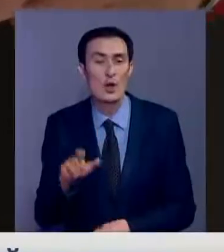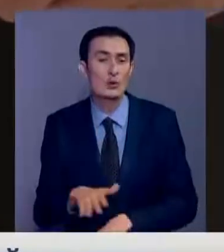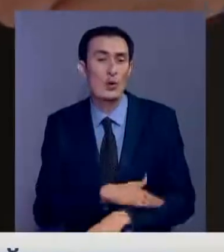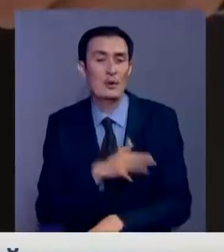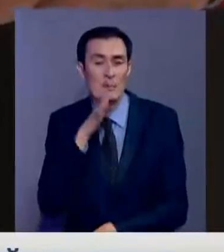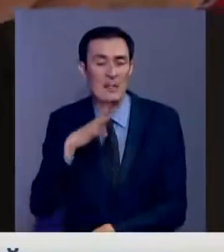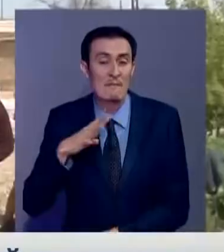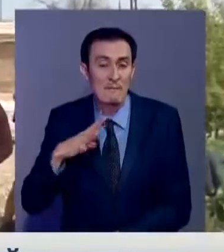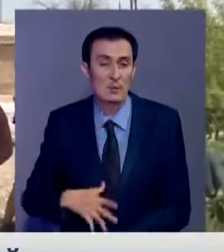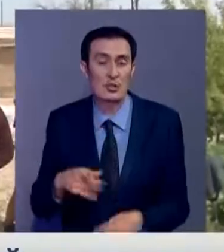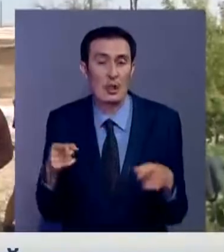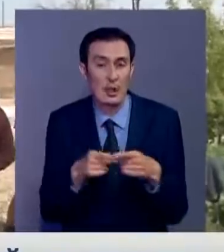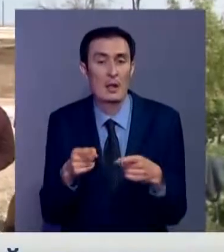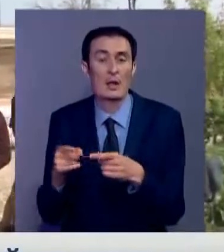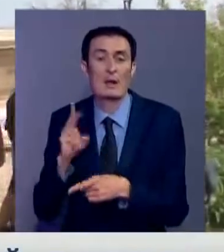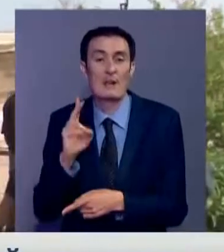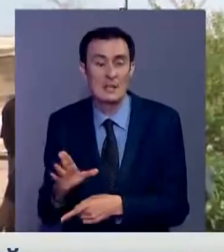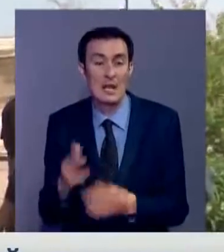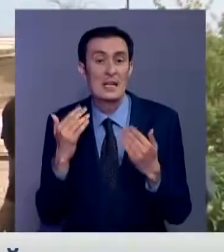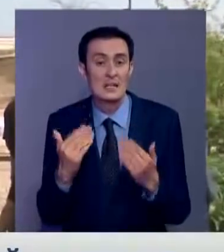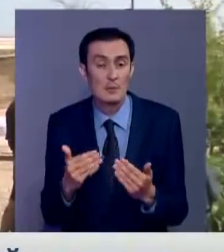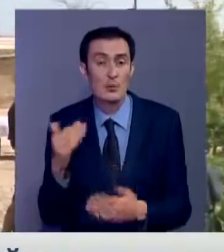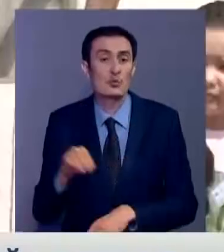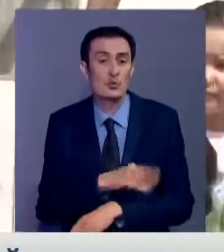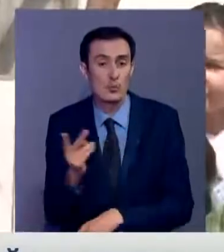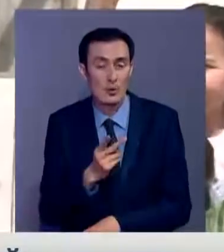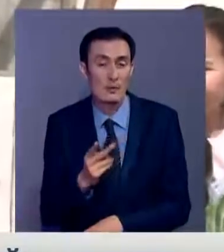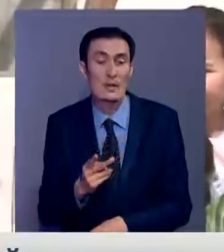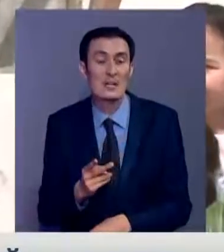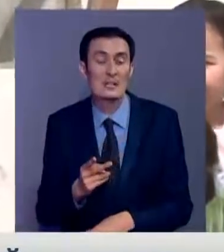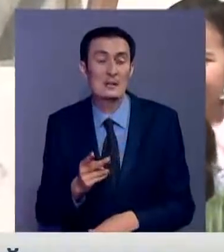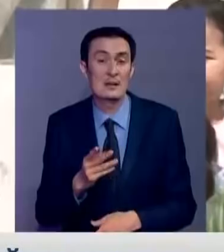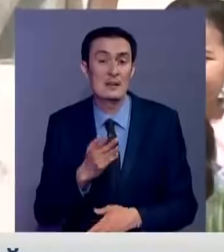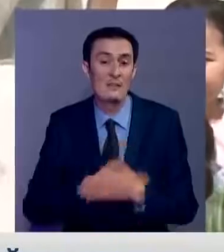долгое время была вынуждена жить на съемных квартирах. Теперь у супругов